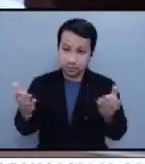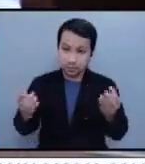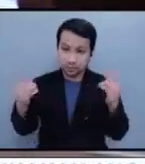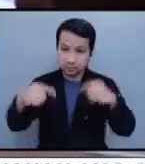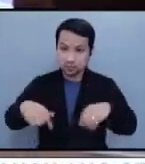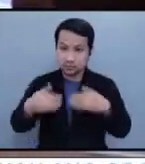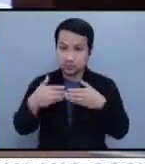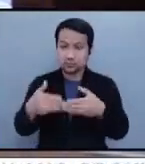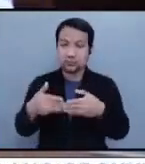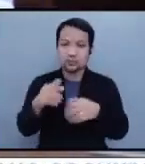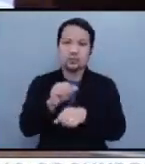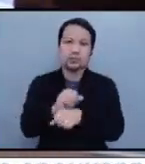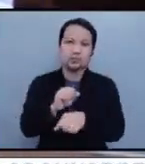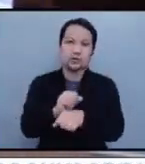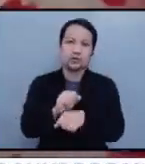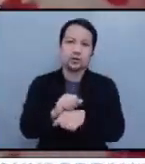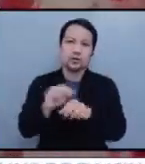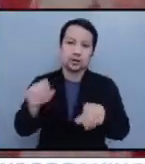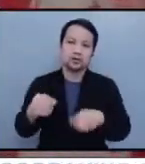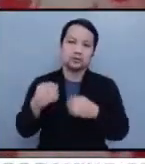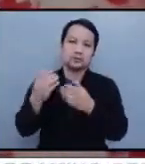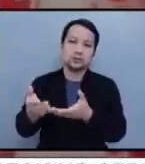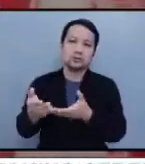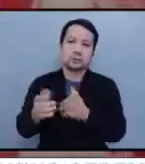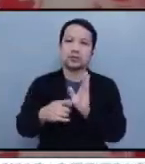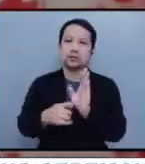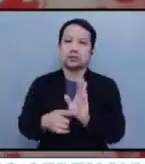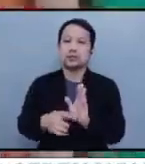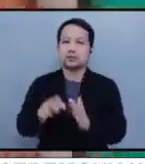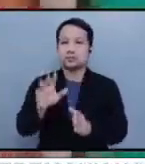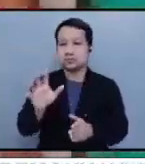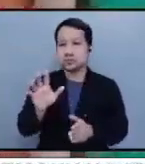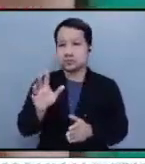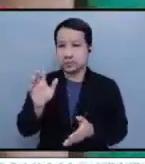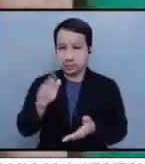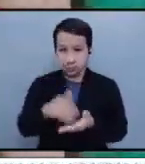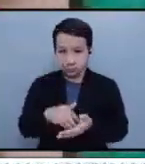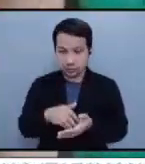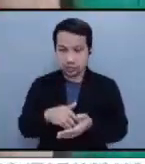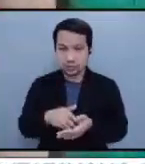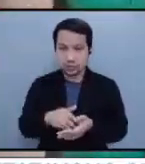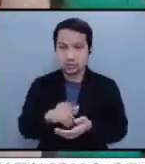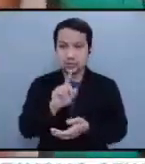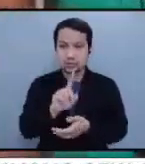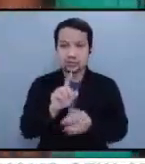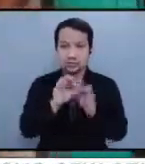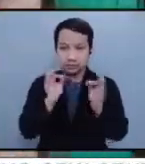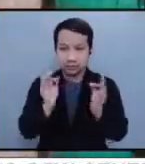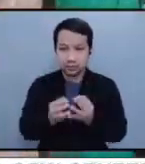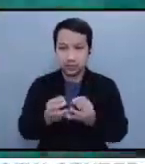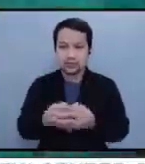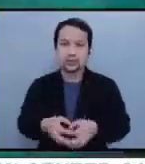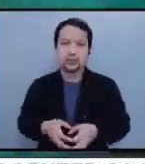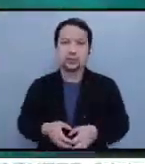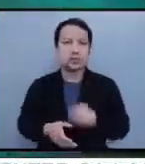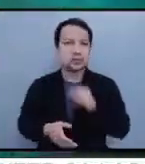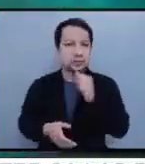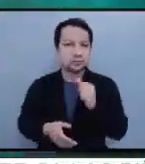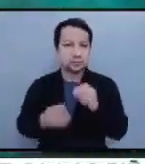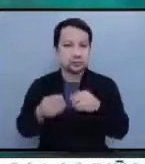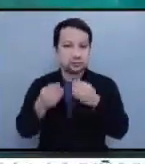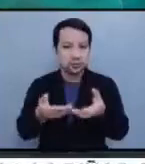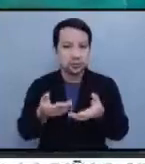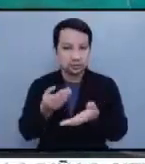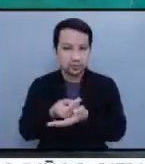livelihood, meron pong ino-offer na 50,000 pesos per family. Hindi lang po nagbibigay ng pera,